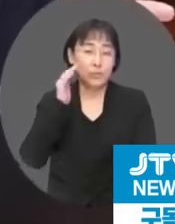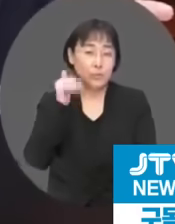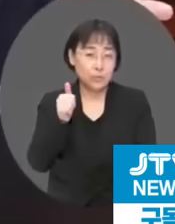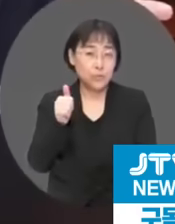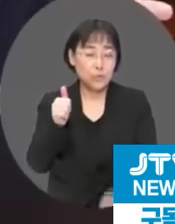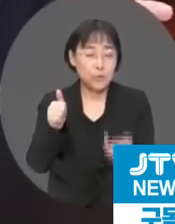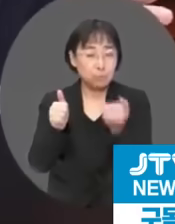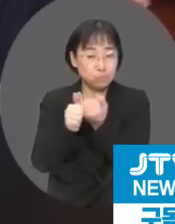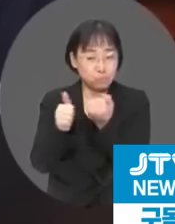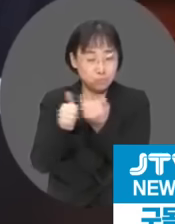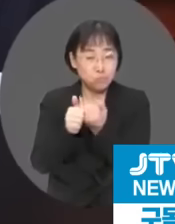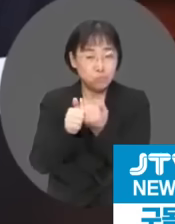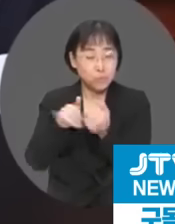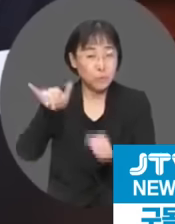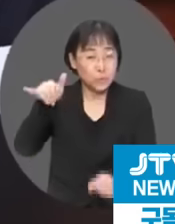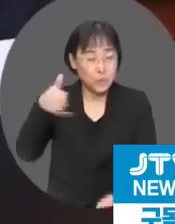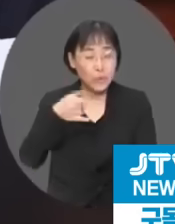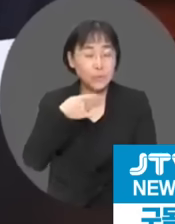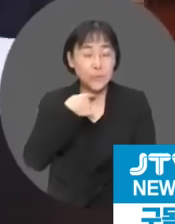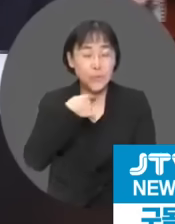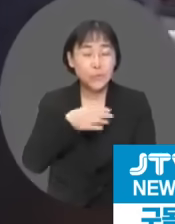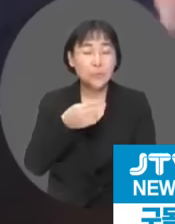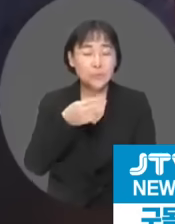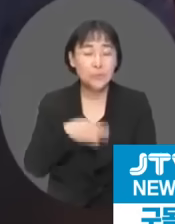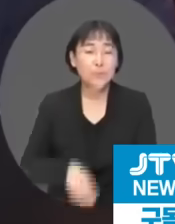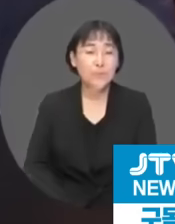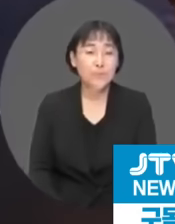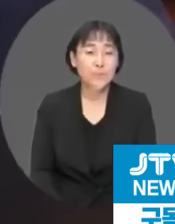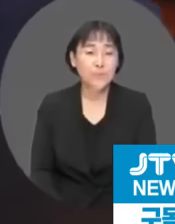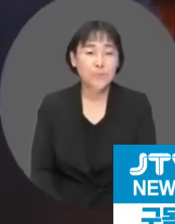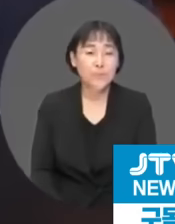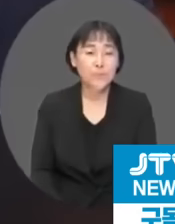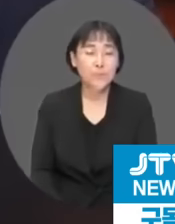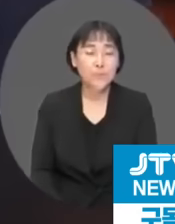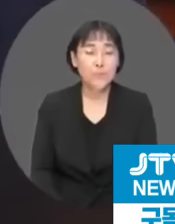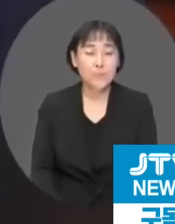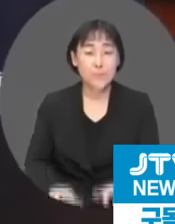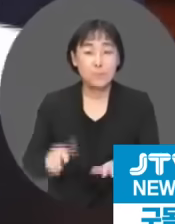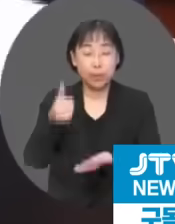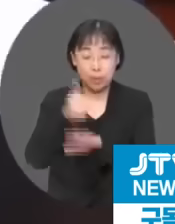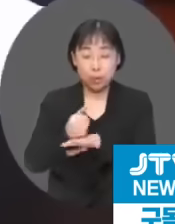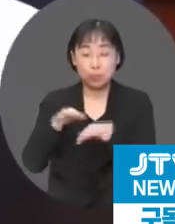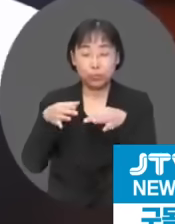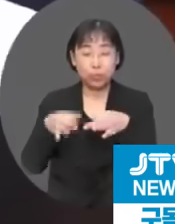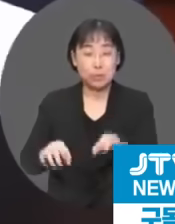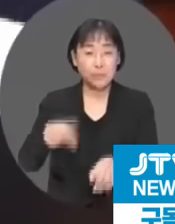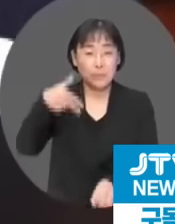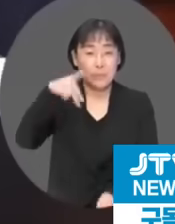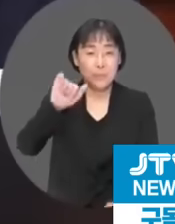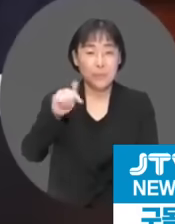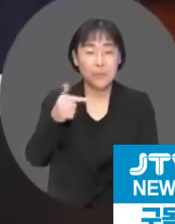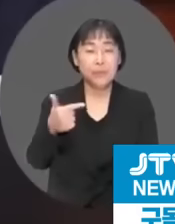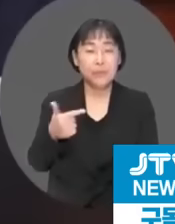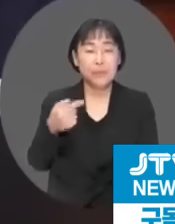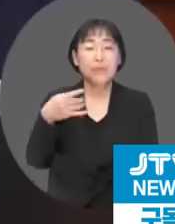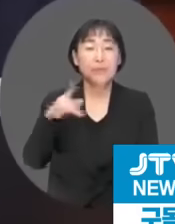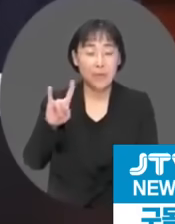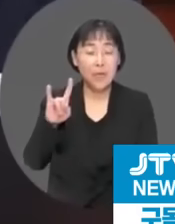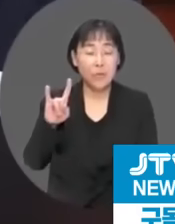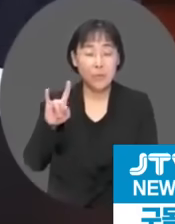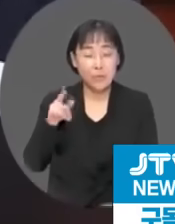없으시다 전혀 없고요 예 알겠습니다 어 결국 김진태 후보도 경선을 통해서 후보로